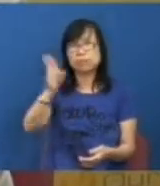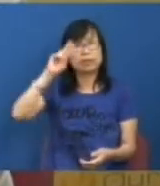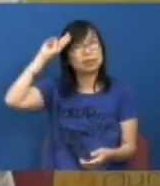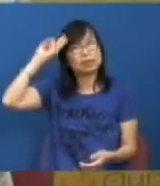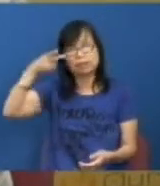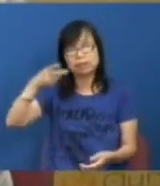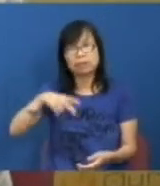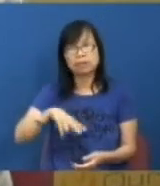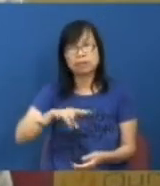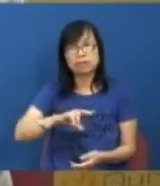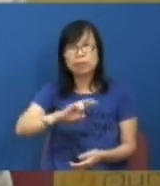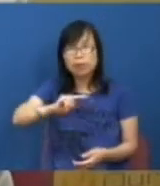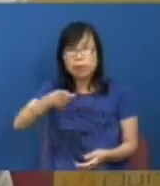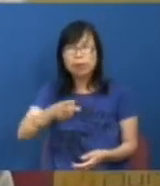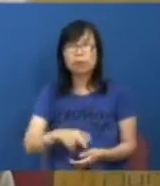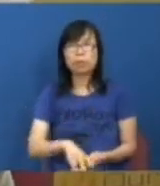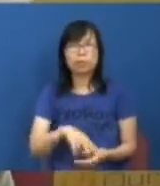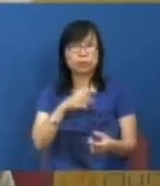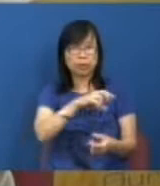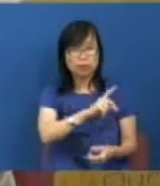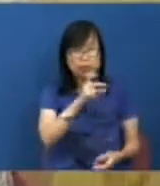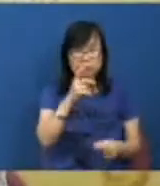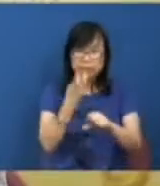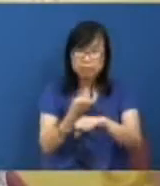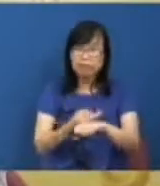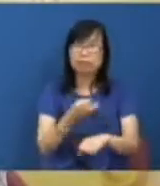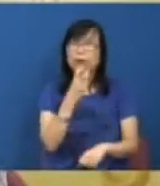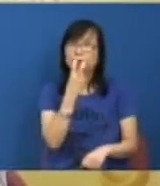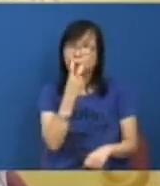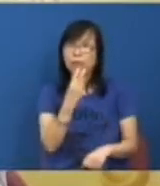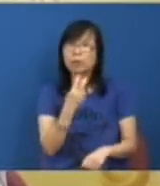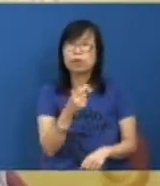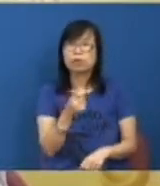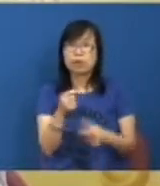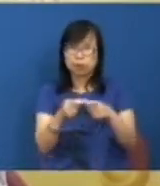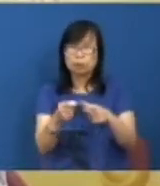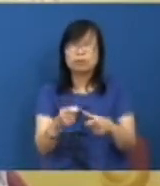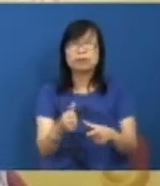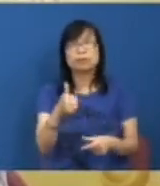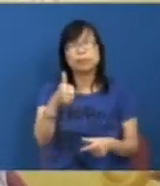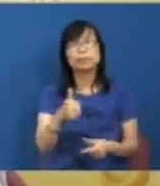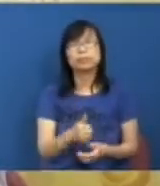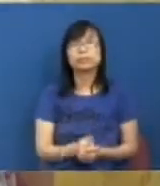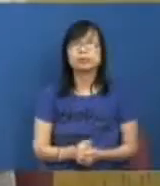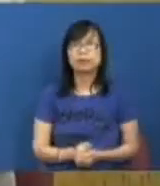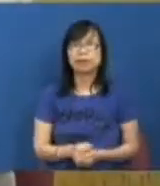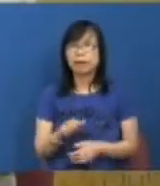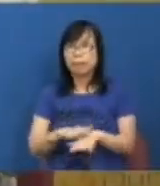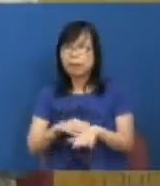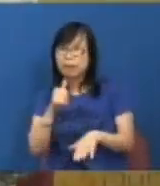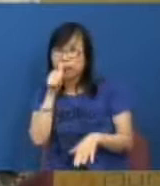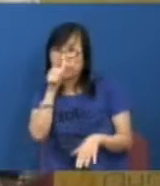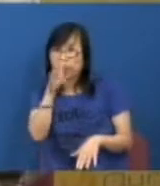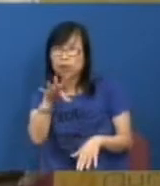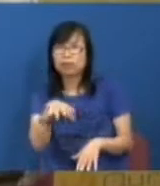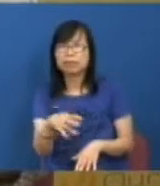喎，咁對嗰個石油氣公司嚟講又係好，即係佢嗰個 logistic 嗰方面啊，亦更高。咁所以頭先你講話，譬